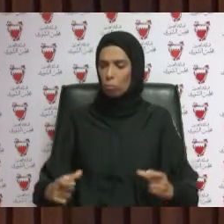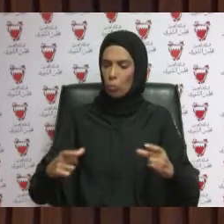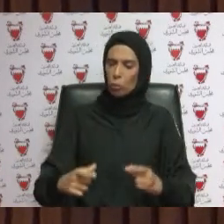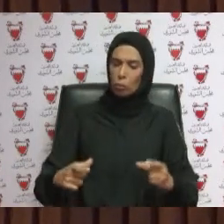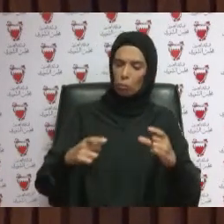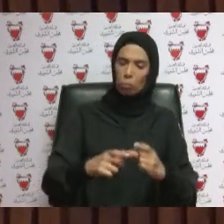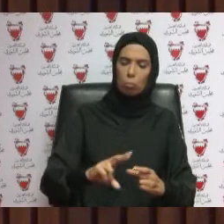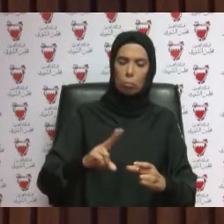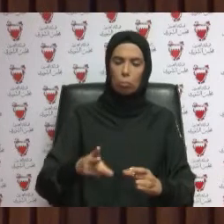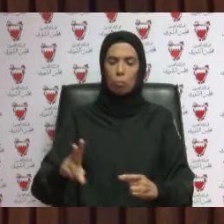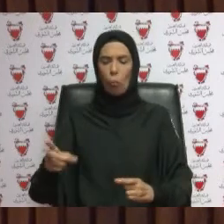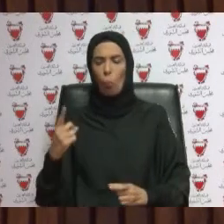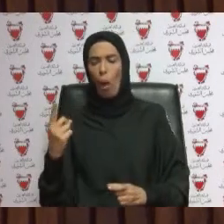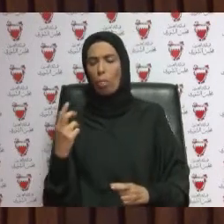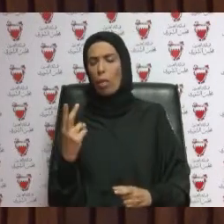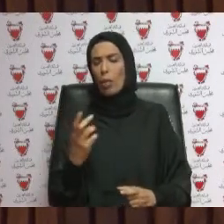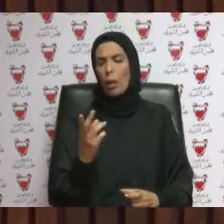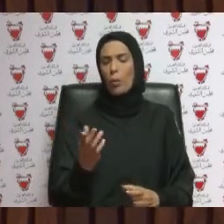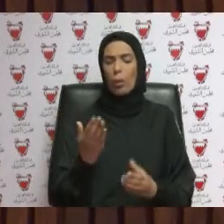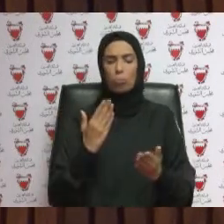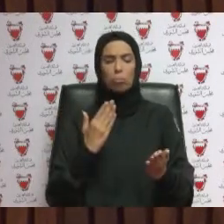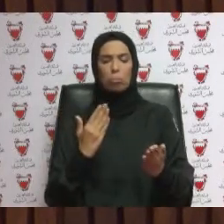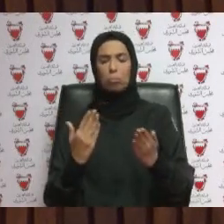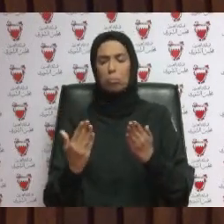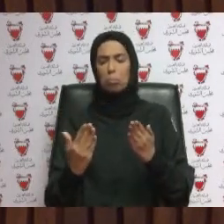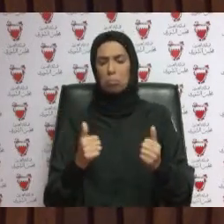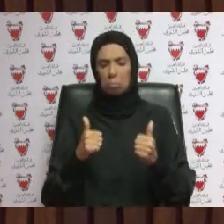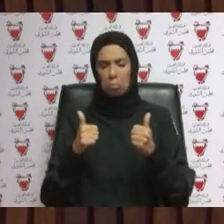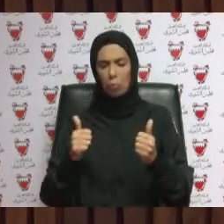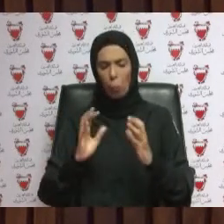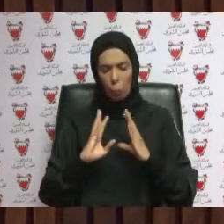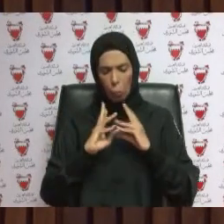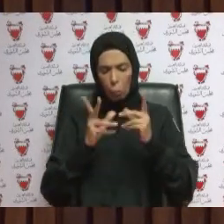متعددة حول هاي الموضوع، وتدارسنا الموضوع بشكل مستفيض